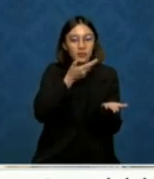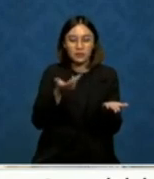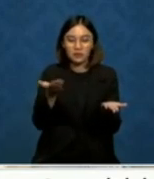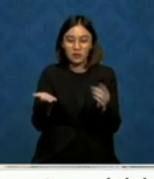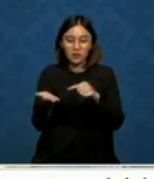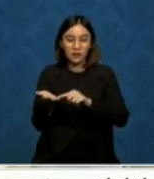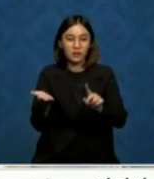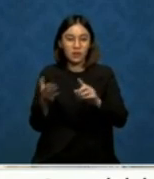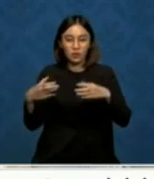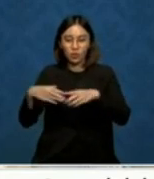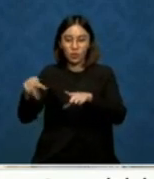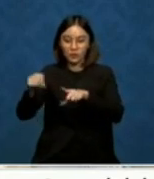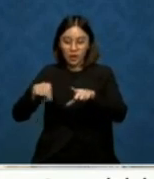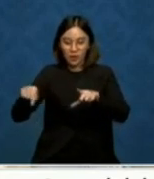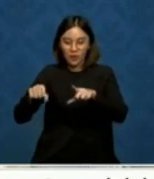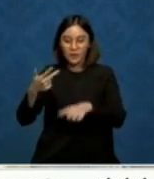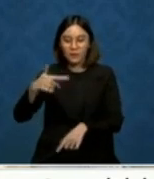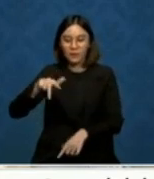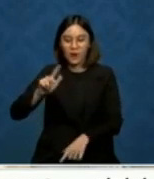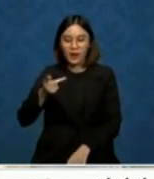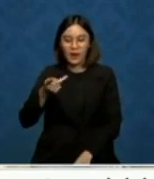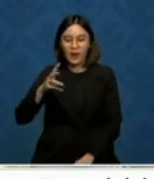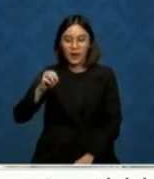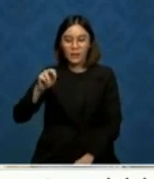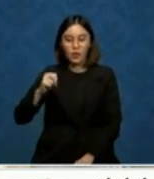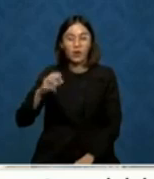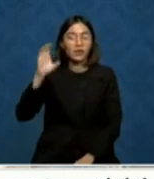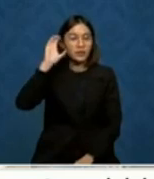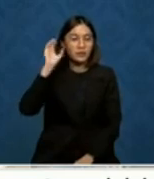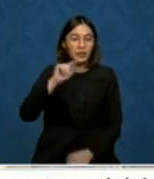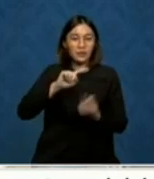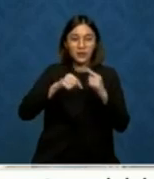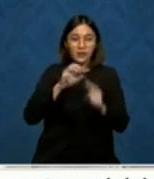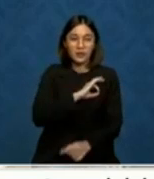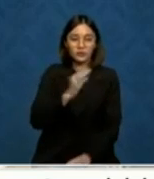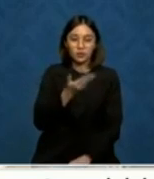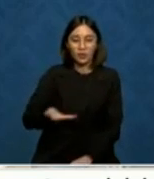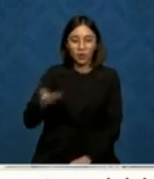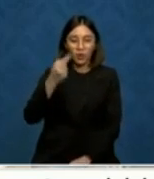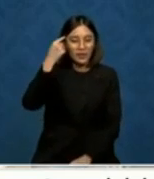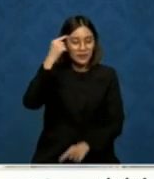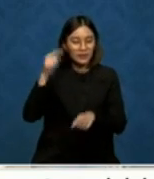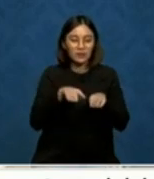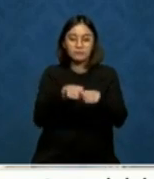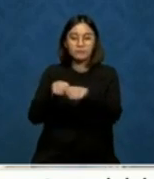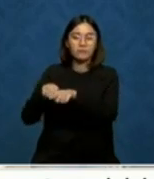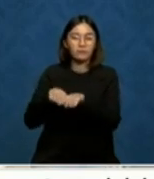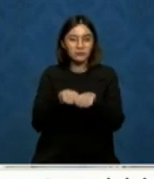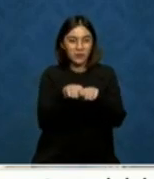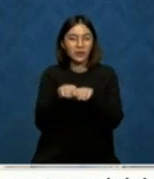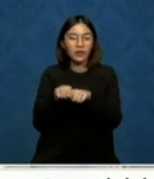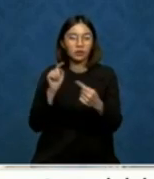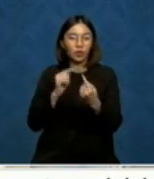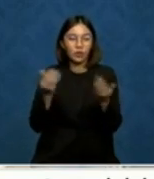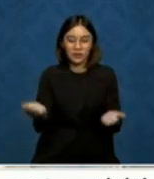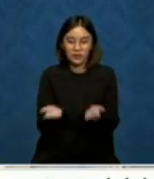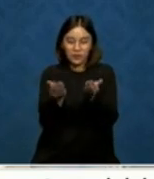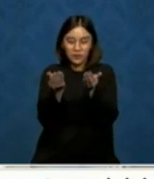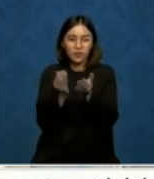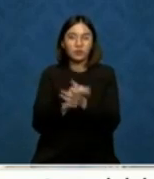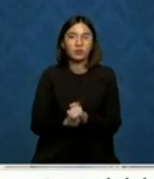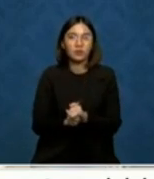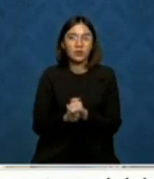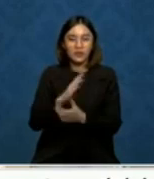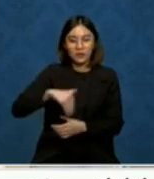ว่าของพรรคก้าวไกลคุณพักขมลก็ดีนะครับเชื่อว่าเพื่อนสมาชิกน่าจะเห็นไปในทางในแนวทางเดียวกันนะครับในการสนับสนุนแล้วเ